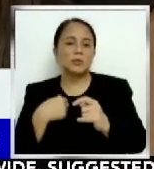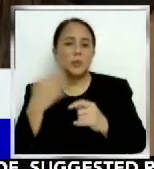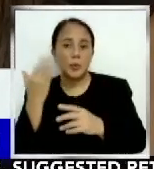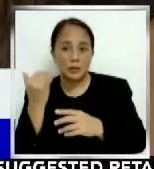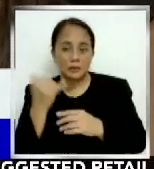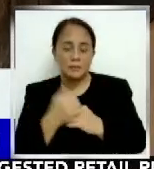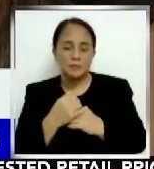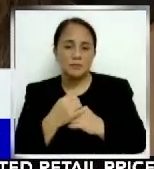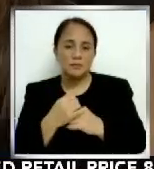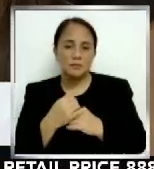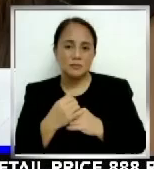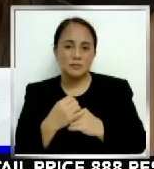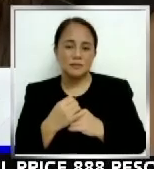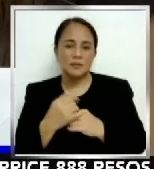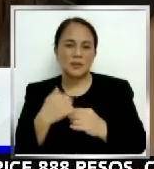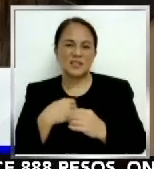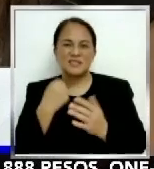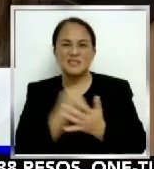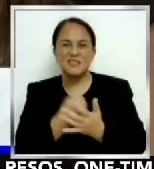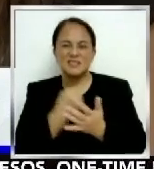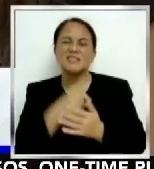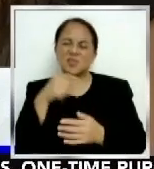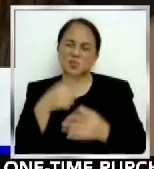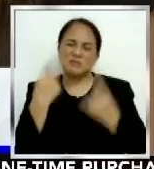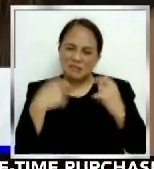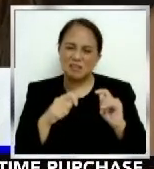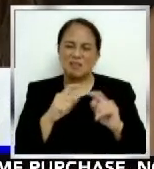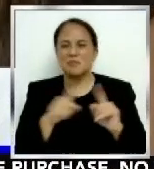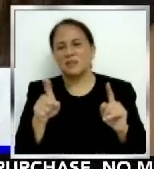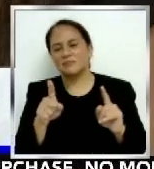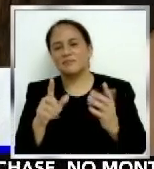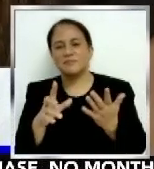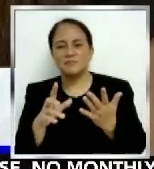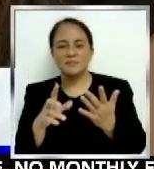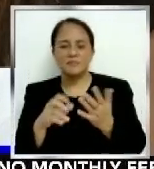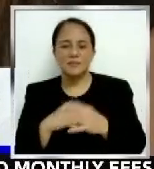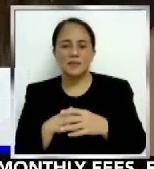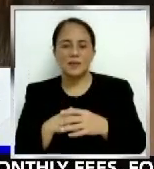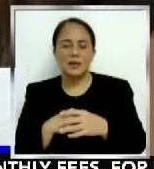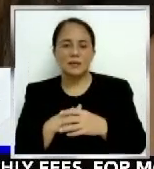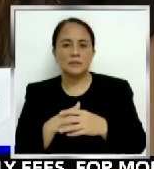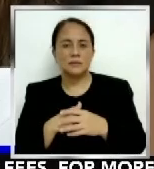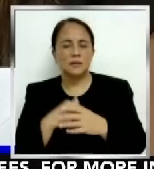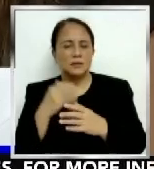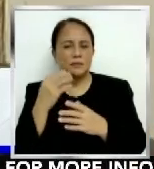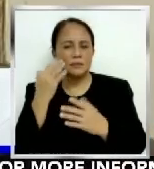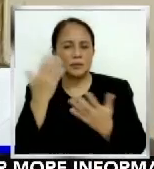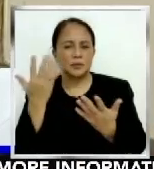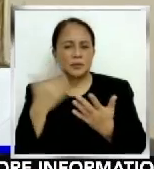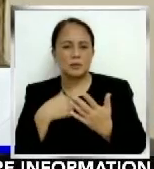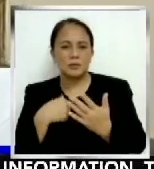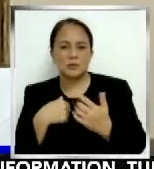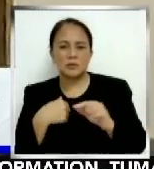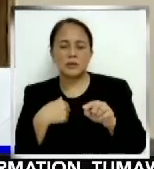po sa sweldo din po kasi. And then sa yung bang makakaipon po kasi talaga.